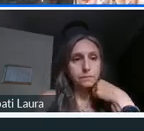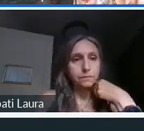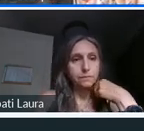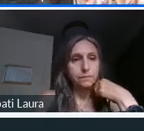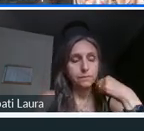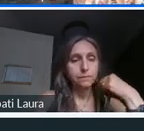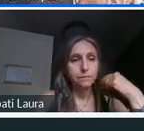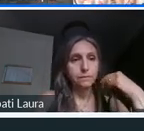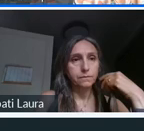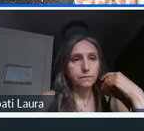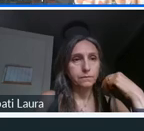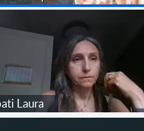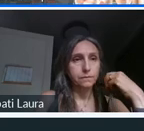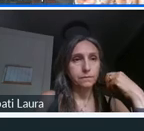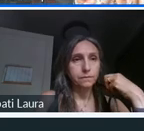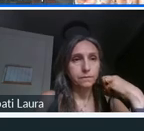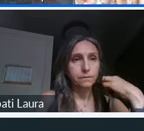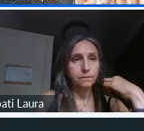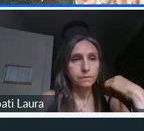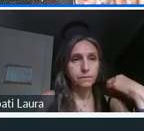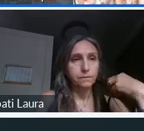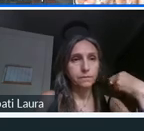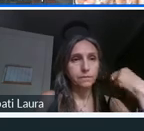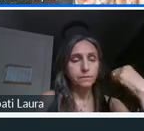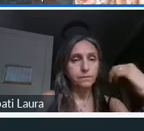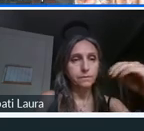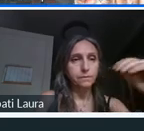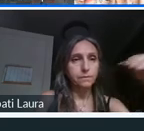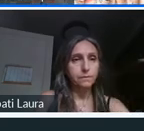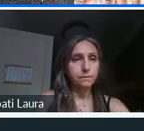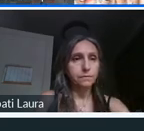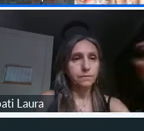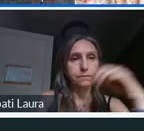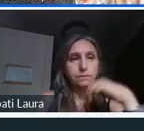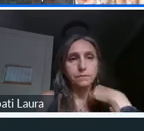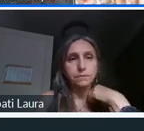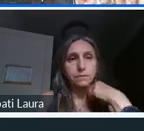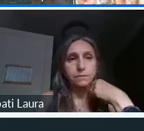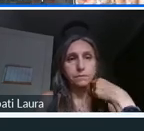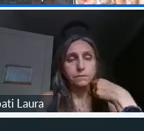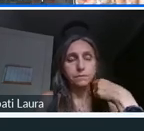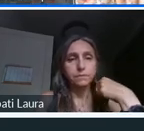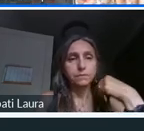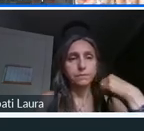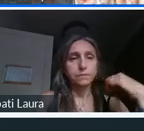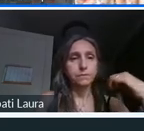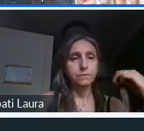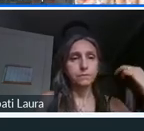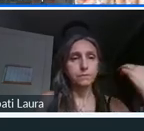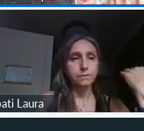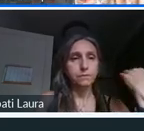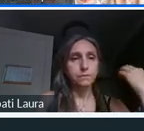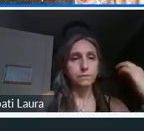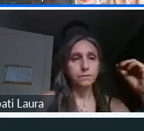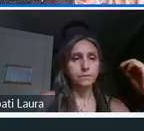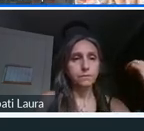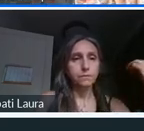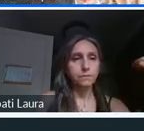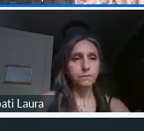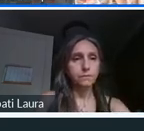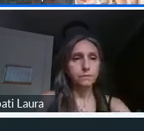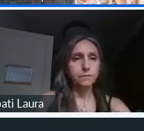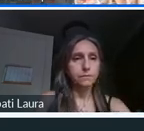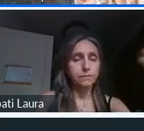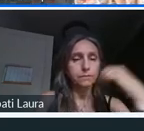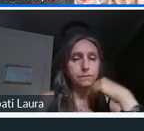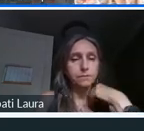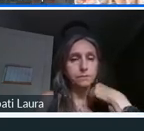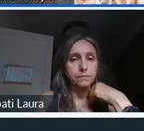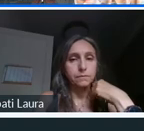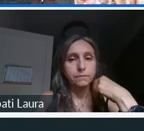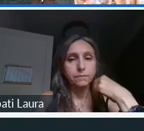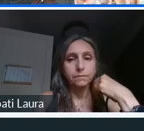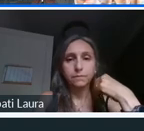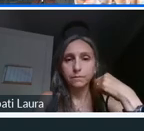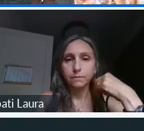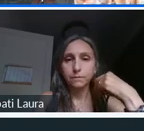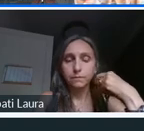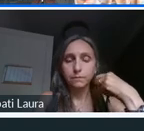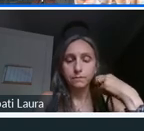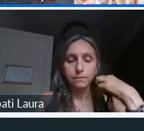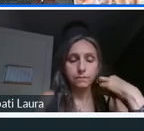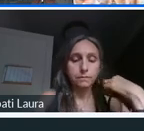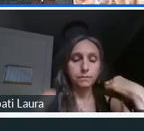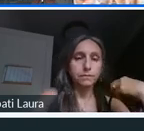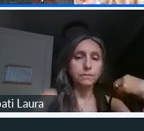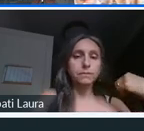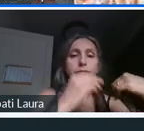declinazione di principi, e dice esplicitamente, si individuano esplicitamente i due ambiti a cui Laura più volte si è